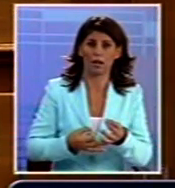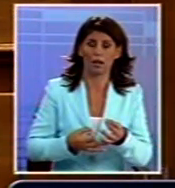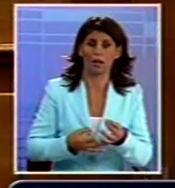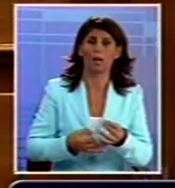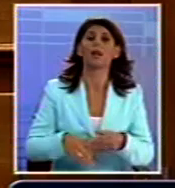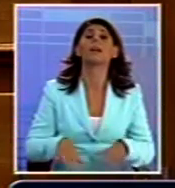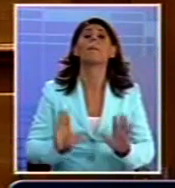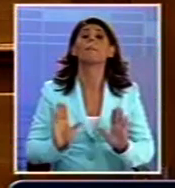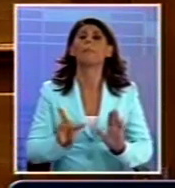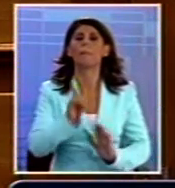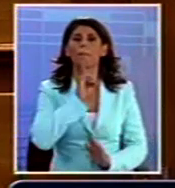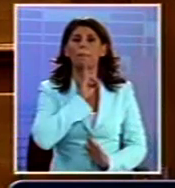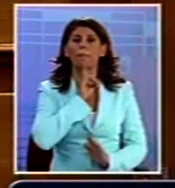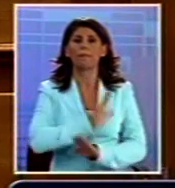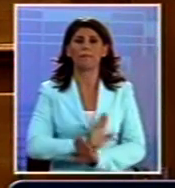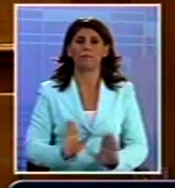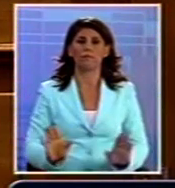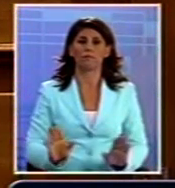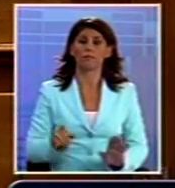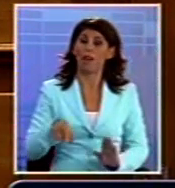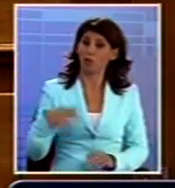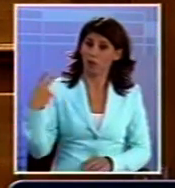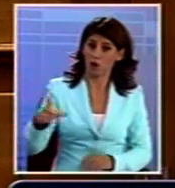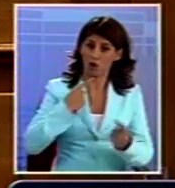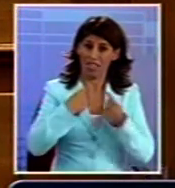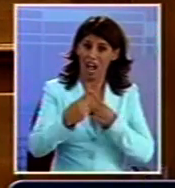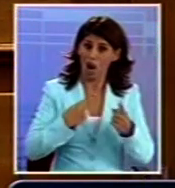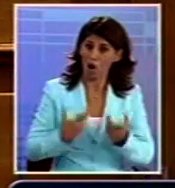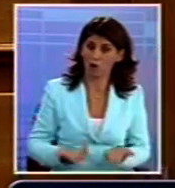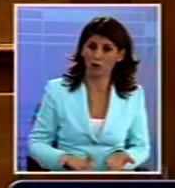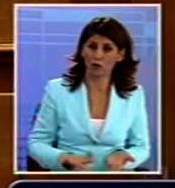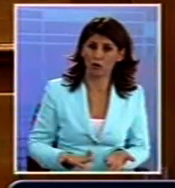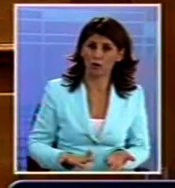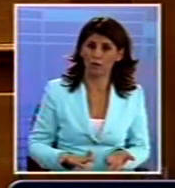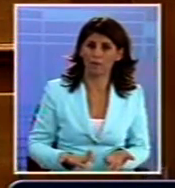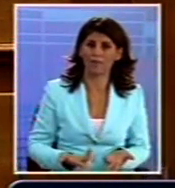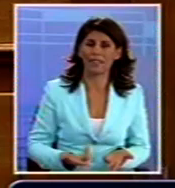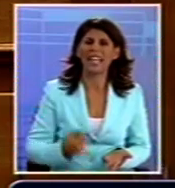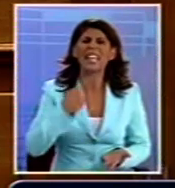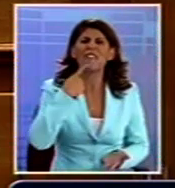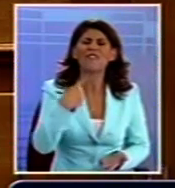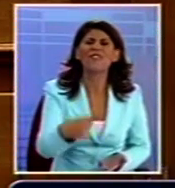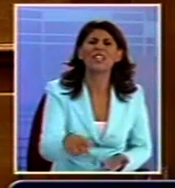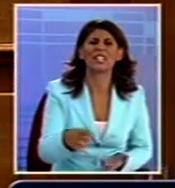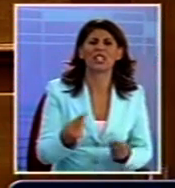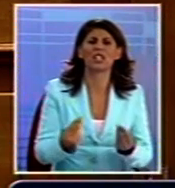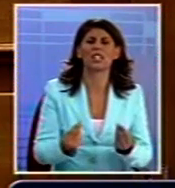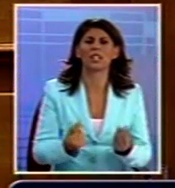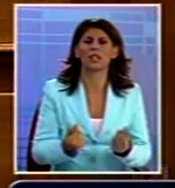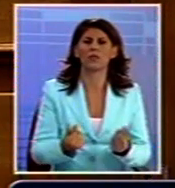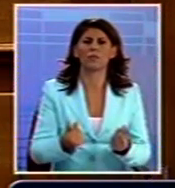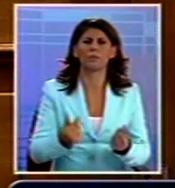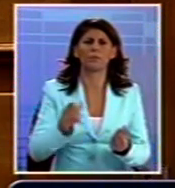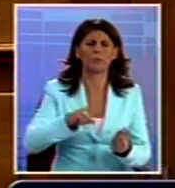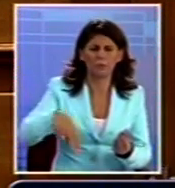να μην κάνετε κουβέντα για αυτά. Αυτός είναι ο δικός σας ο διάλογος, τους υβριστικούς σας αυτούς